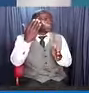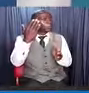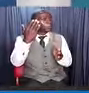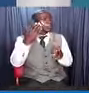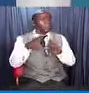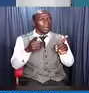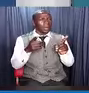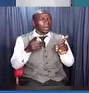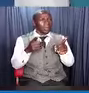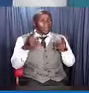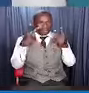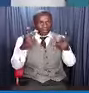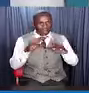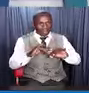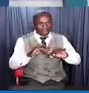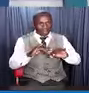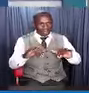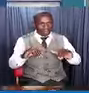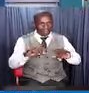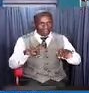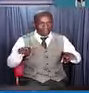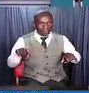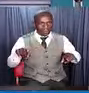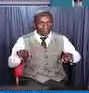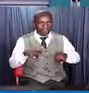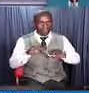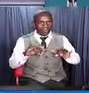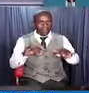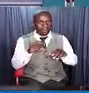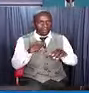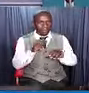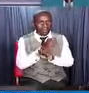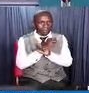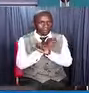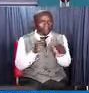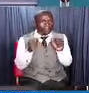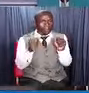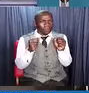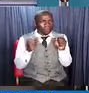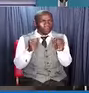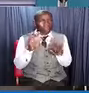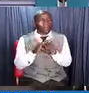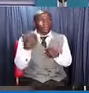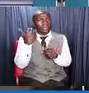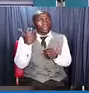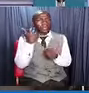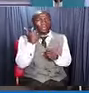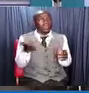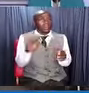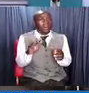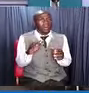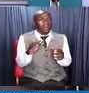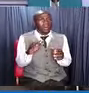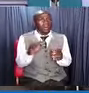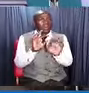akiona kumefagiliwa. But when see that it has already been lakini swept. Lakini hakuna watchman. But there is no watchman. Kumeja kutetemeka ugonjwa wangu umerudi. Just worrying that my hakuna sickness